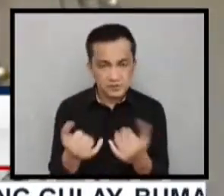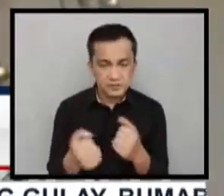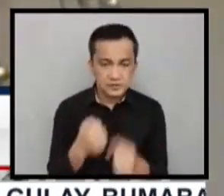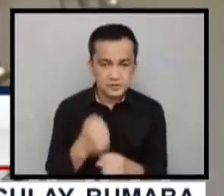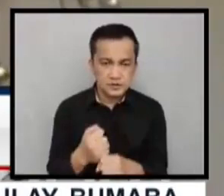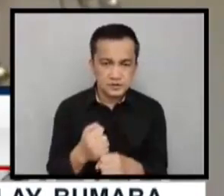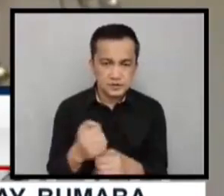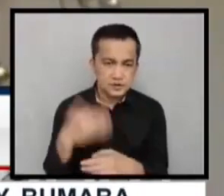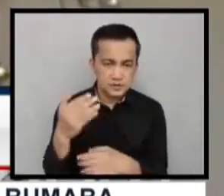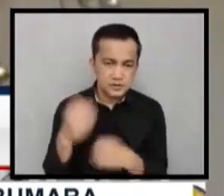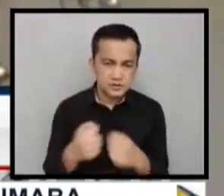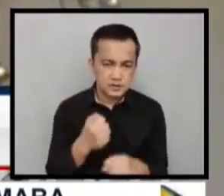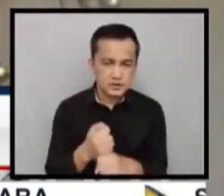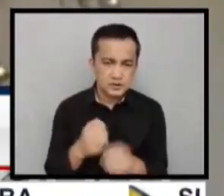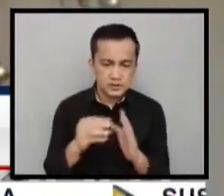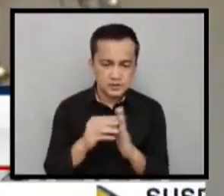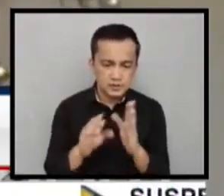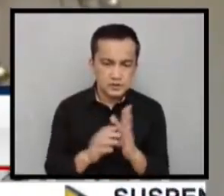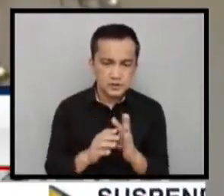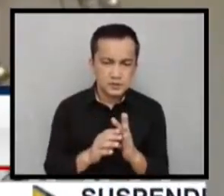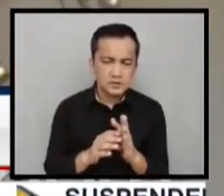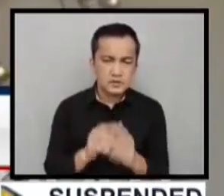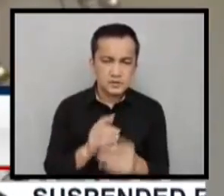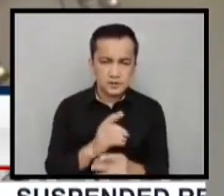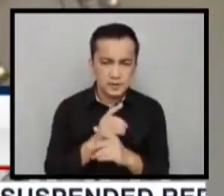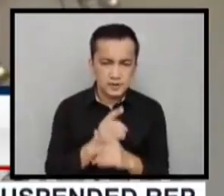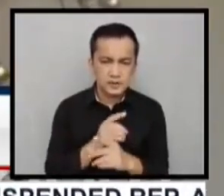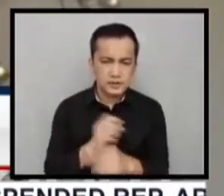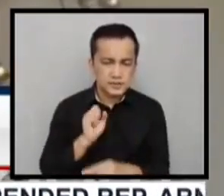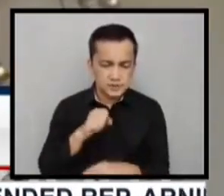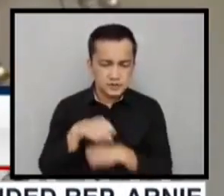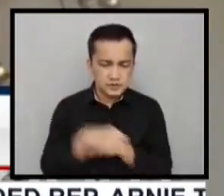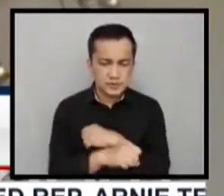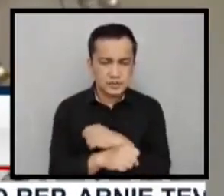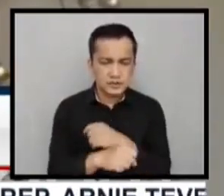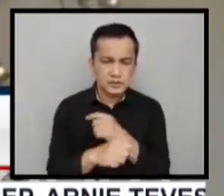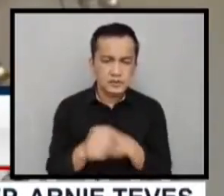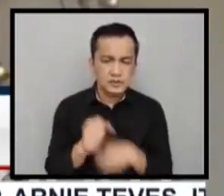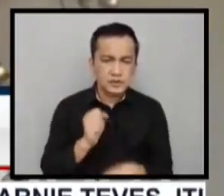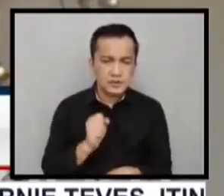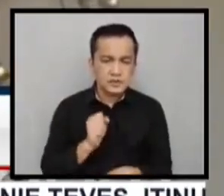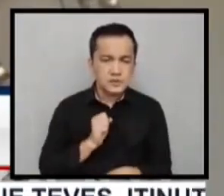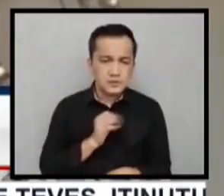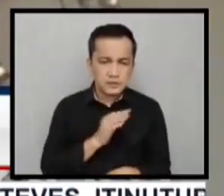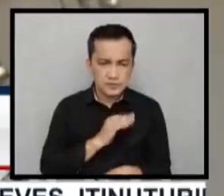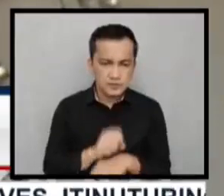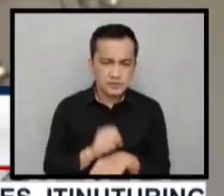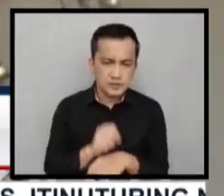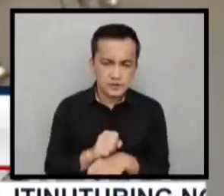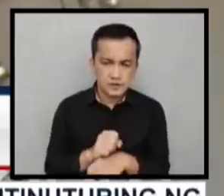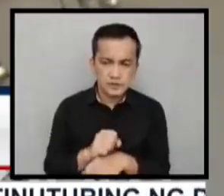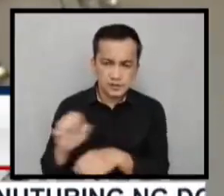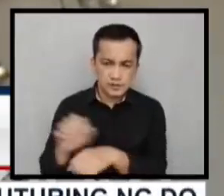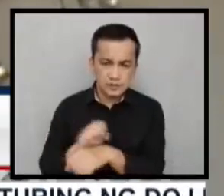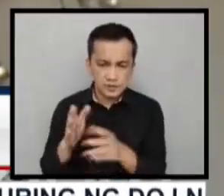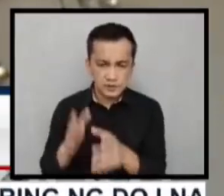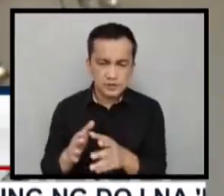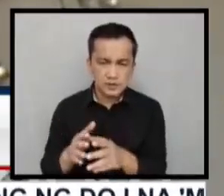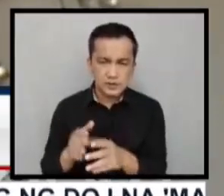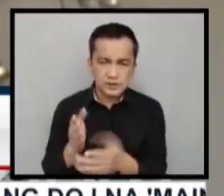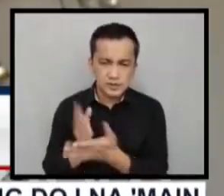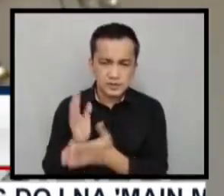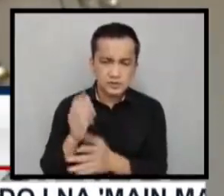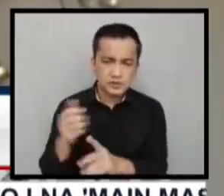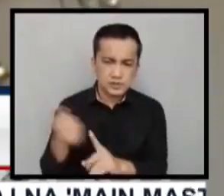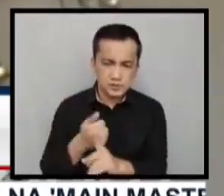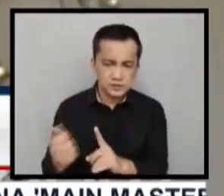in place that defends the seafarers' rights as well as protects some of the employers from abuses such as ambulance